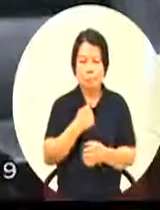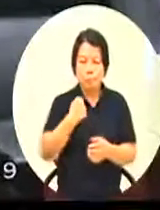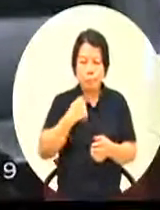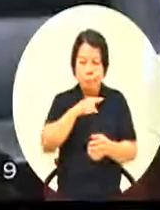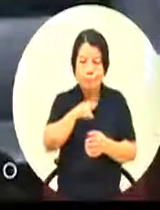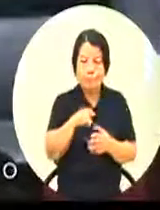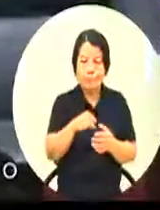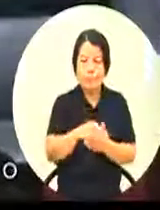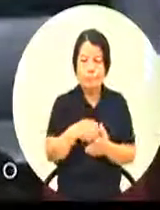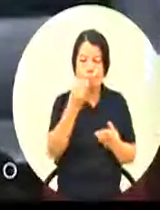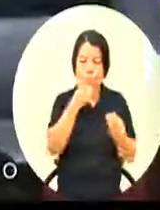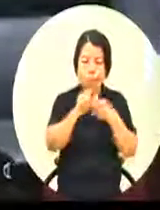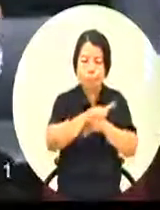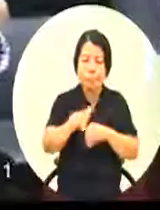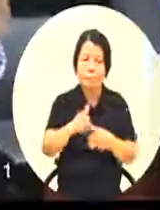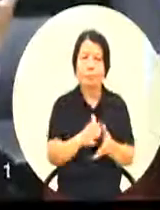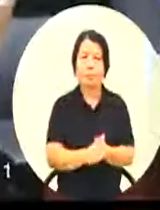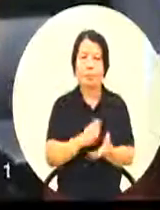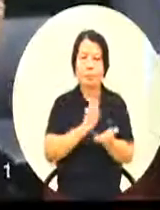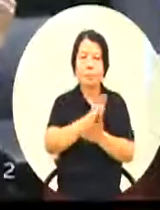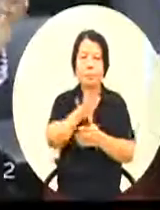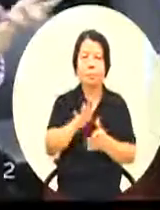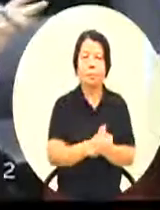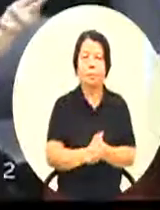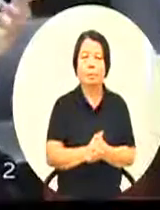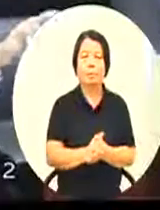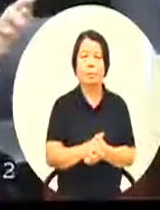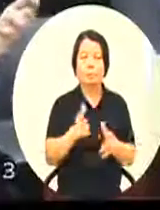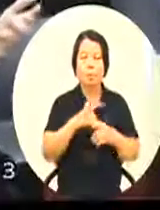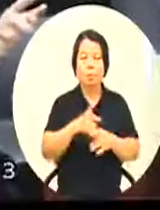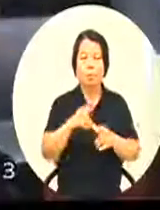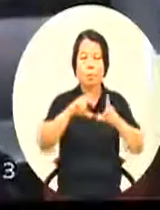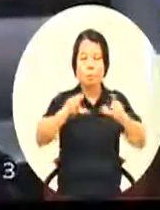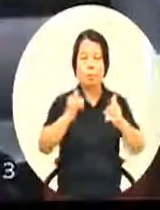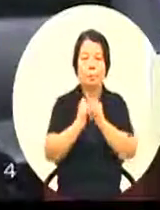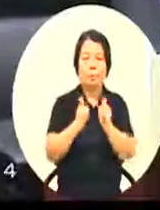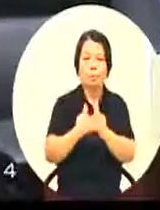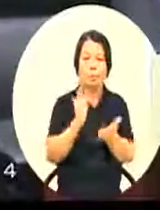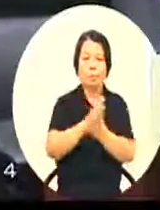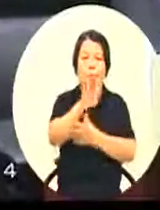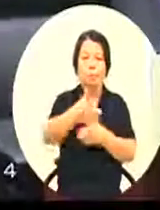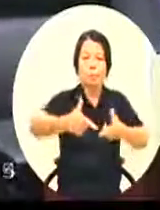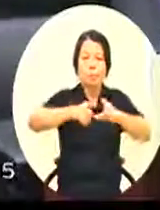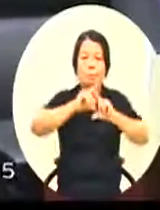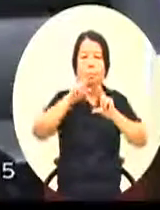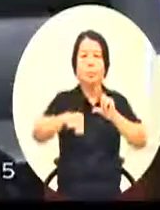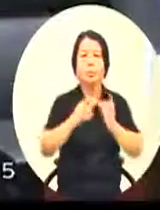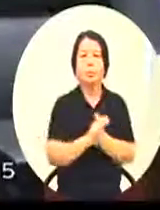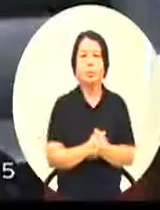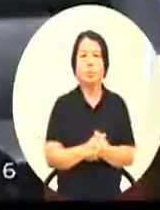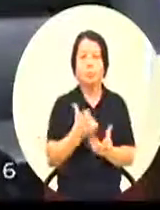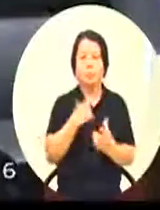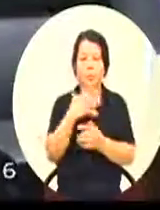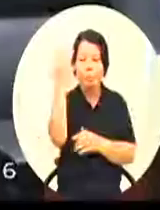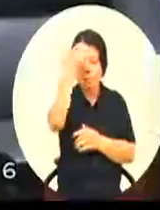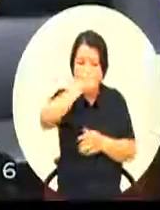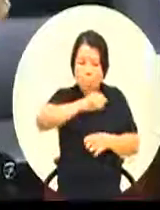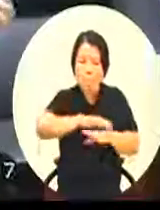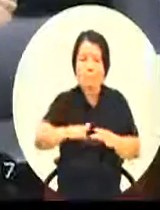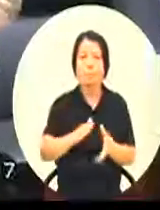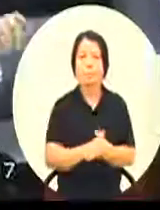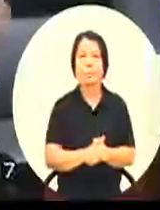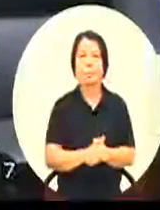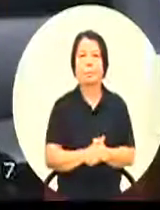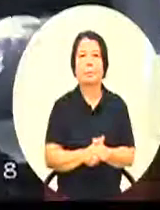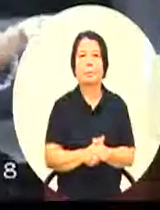我们才会得到一个大的一个社会未来对我们的回馈。因为我们终将也会老，我们终将我们